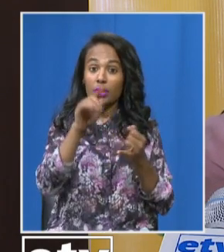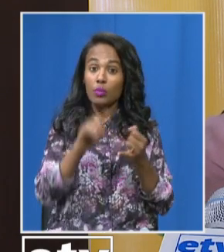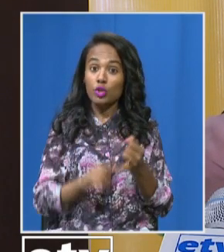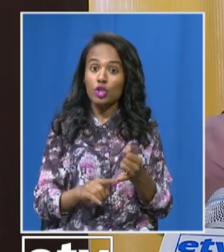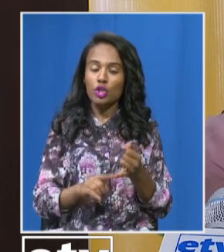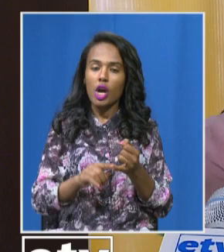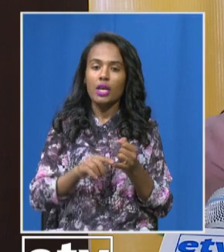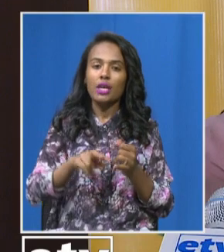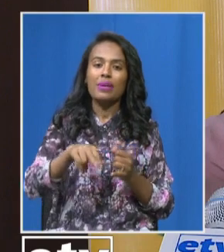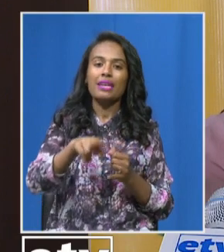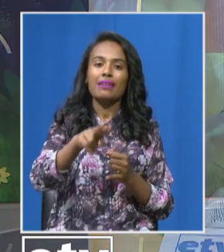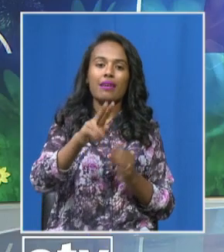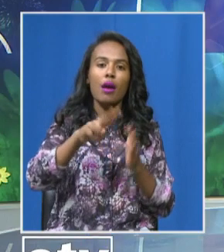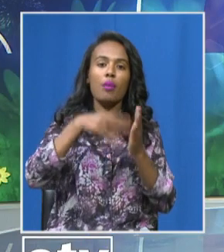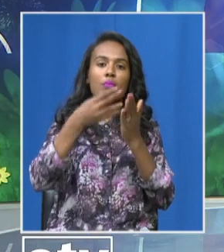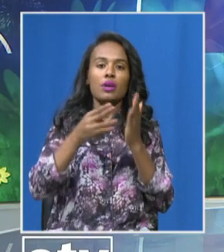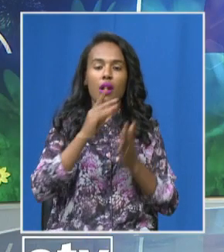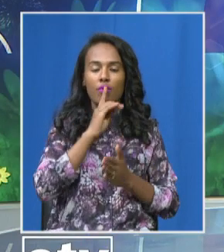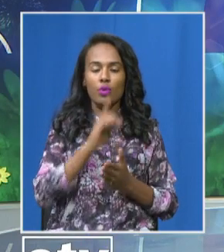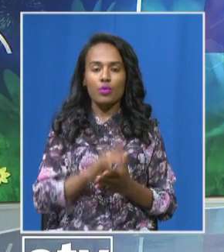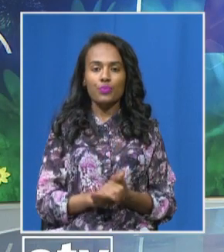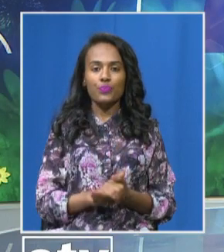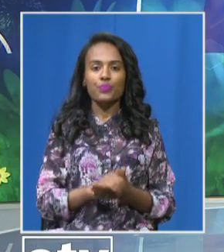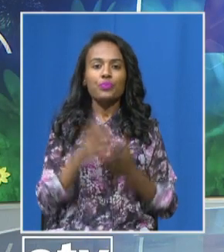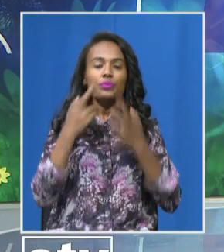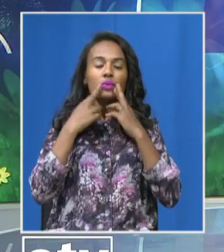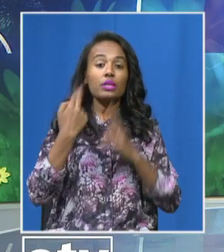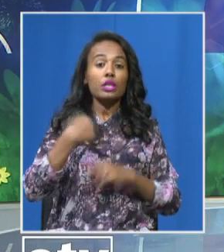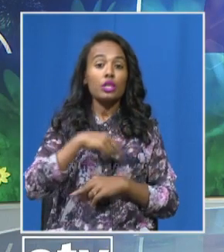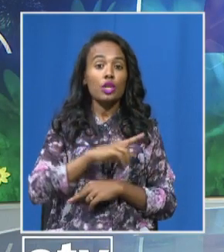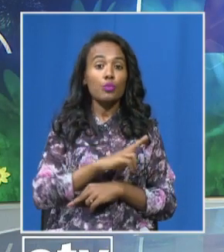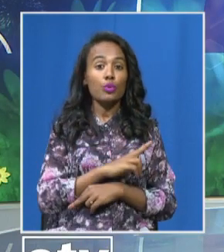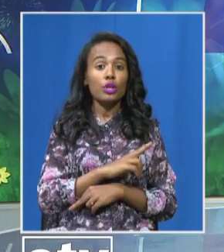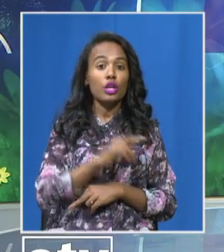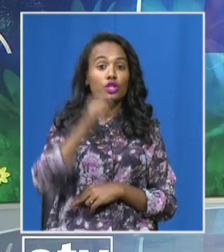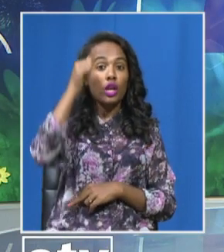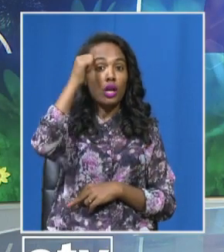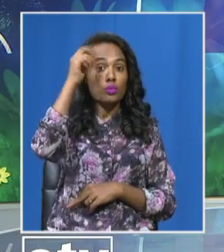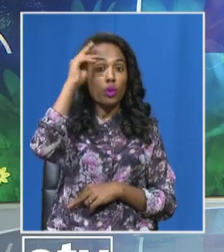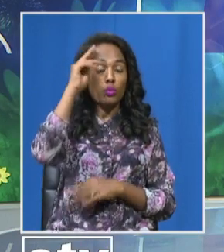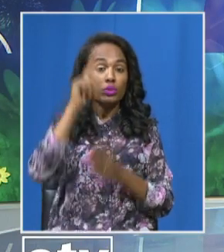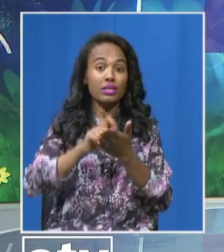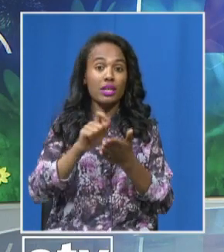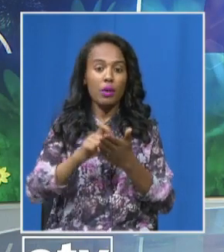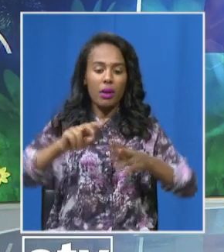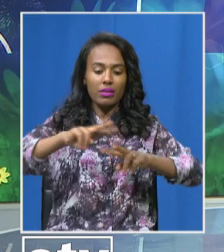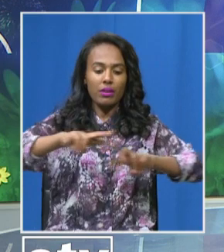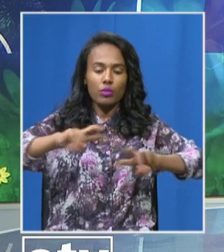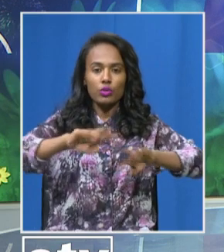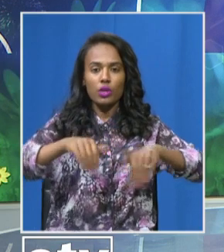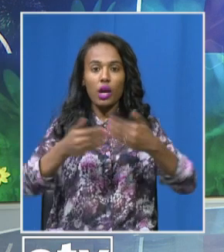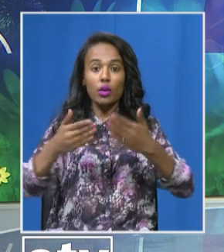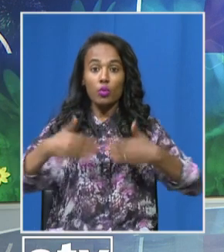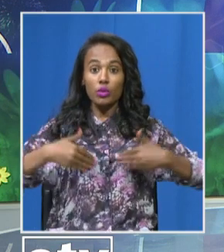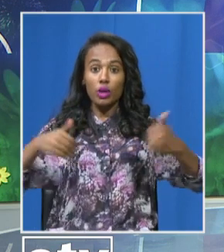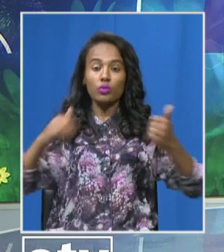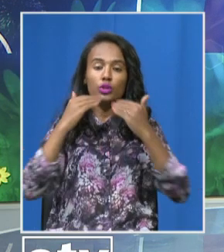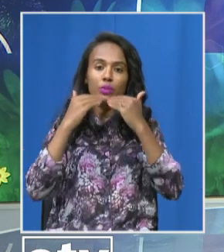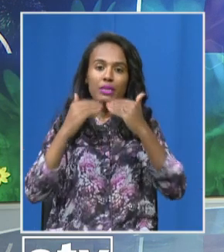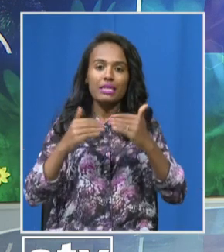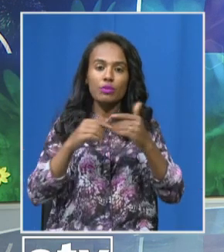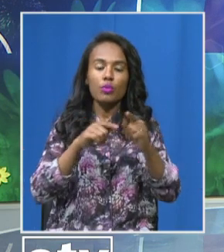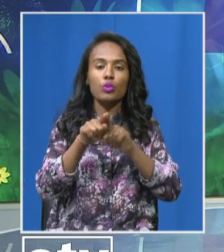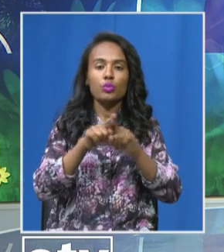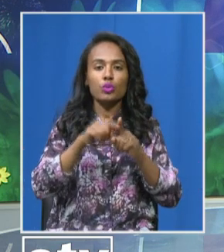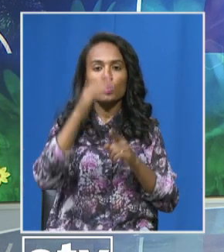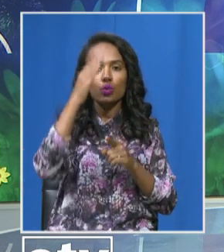የመጨረሻ የመንደርደሪያ ምዕራፍ ነው። እንደ ሪፖርተራችን አዝመራው ሞሴ ዘገባ ጥናቶችን ያቀረቡ ወጣቶች ተመስግነው በኮሚሽኑ